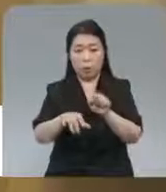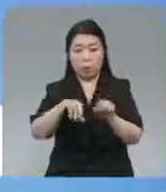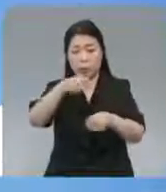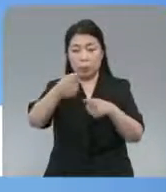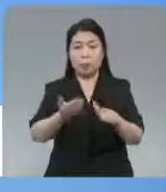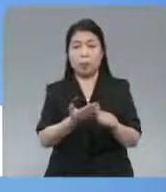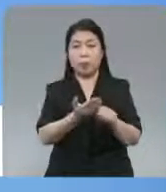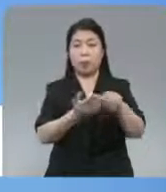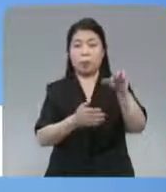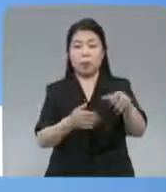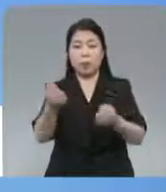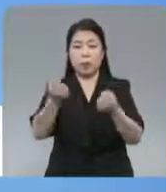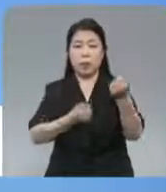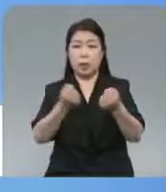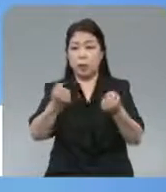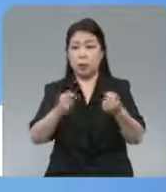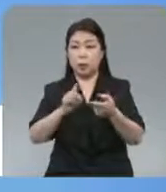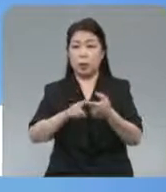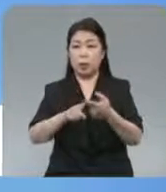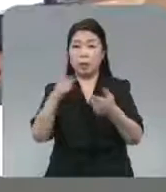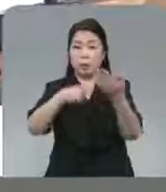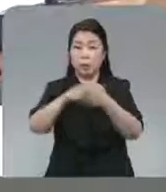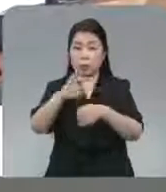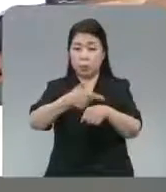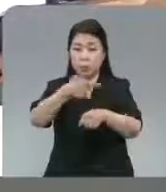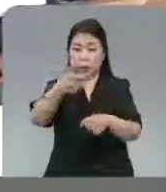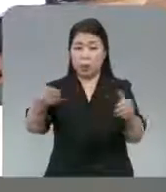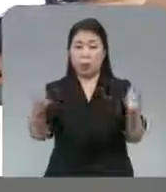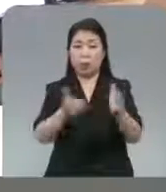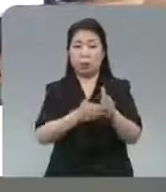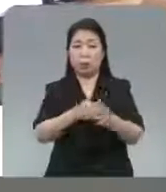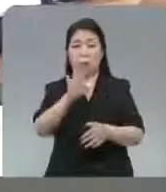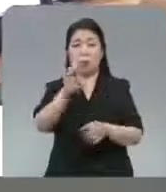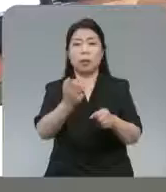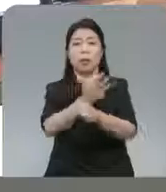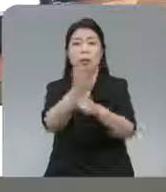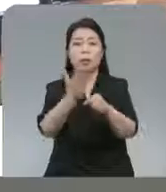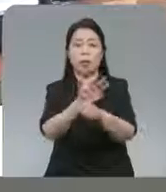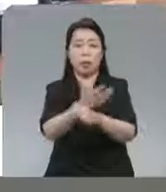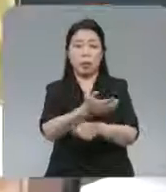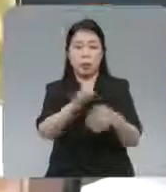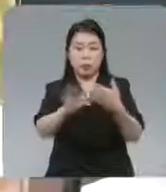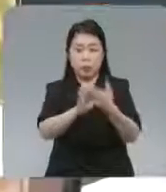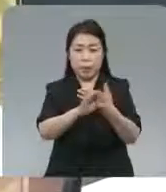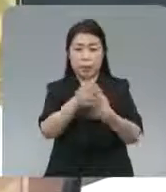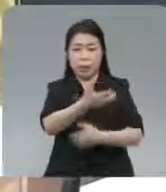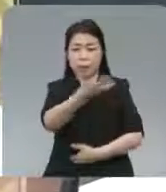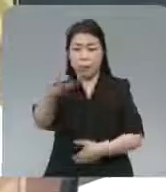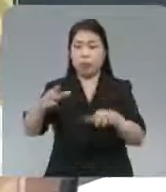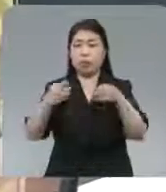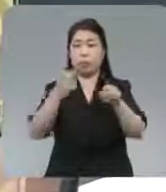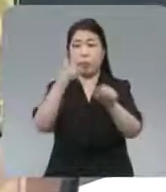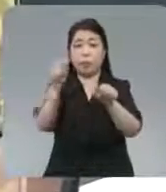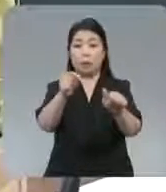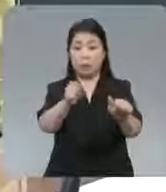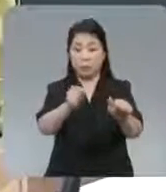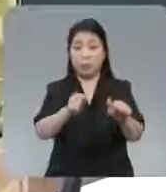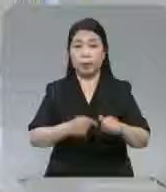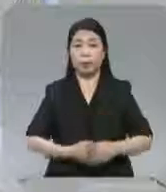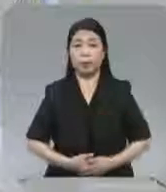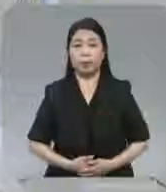memerintahkan larangan perpindahan atas semua hewan ternak di peternakan-peternakan di provinsi kangwon do dan provinsi gyeonggi-do selama